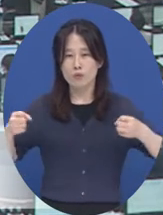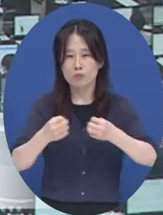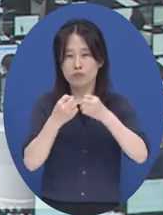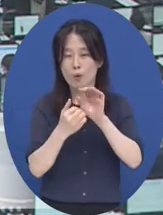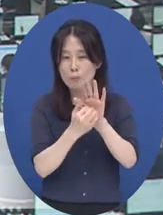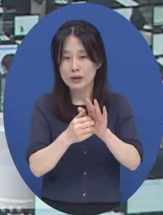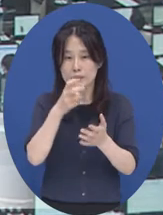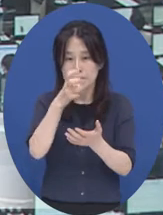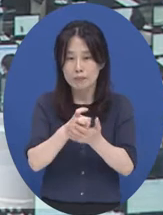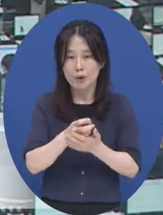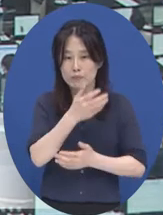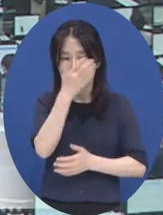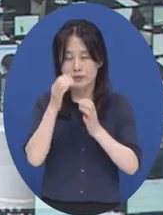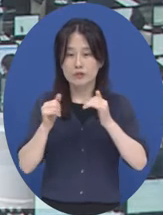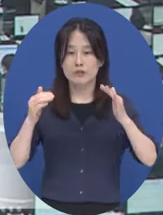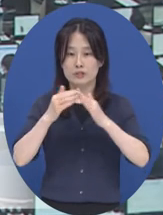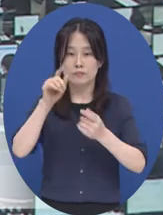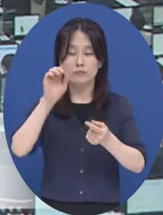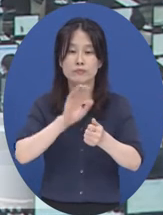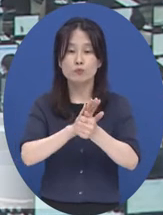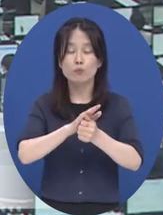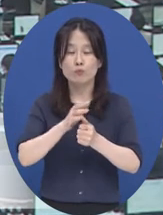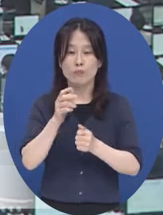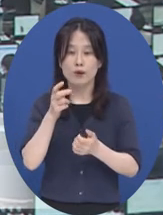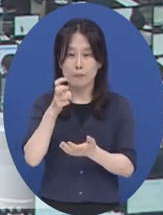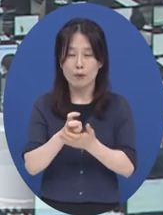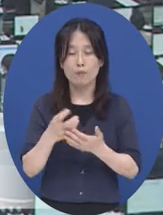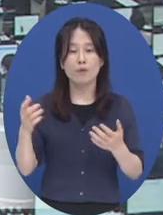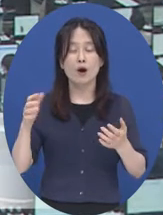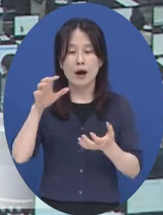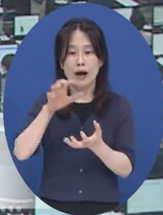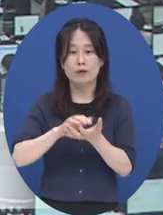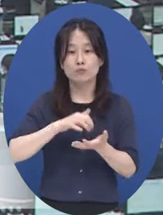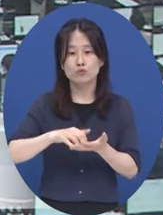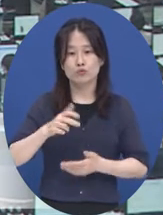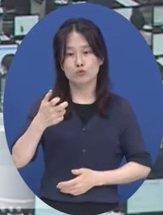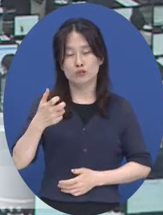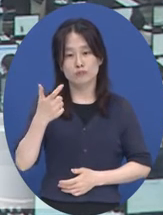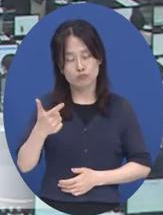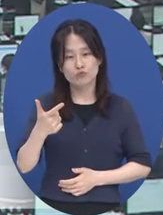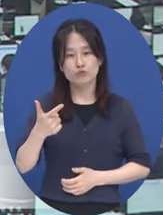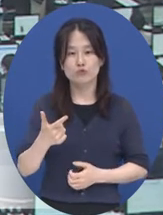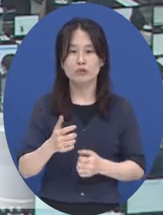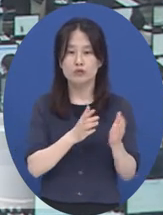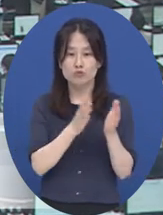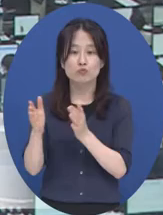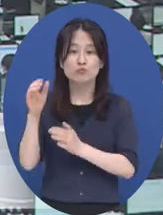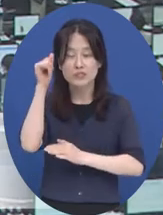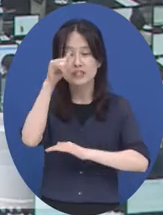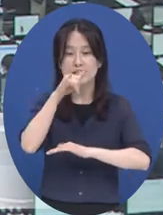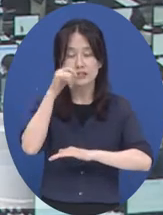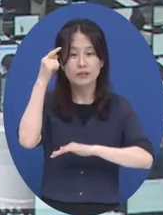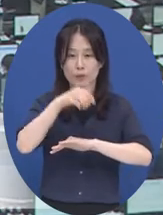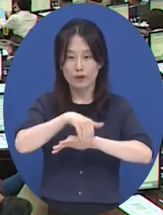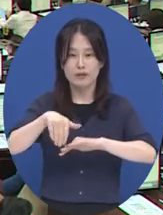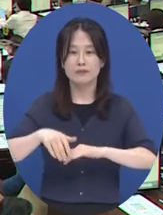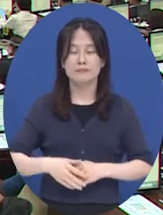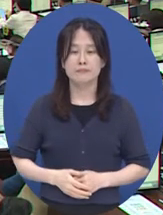예방 조례안과 청년 주거지원 조례안 등 90여 개의 안건이 처리됩니다. 보도에 최창순 기자입니다.